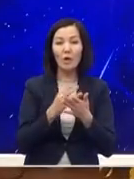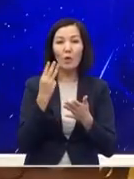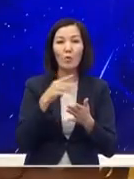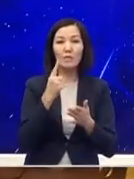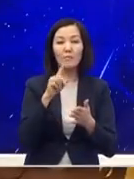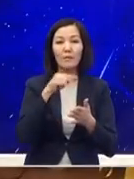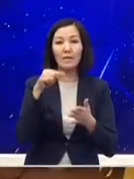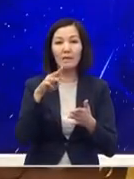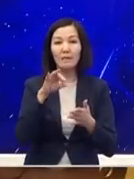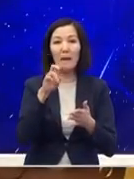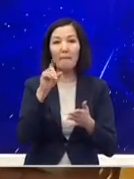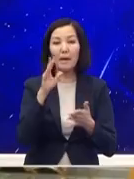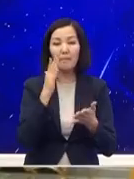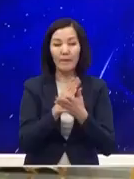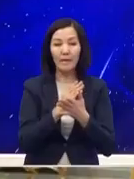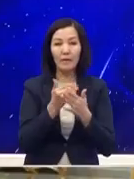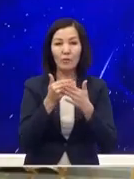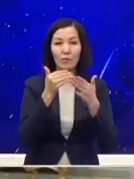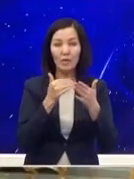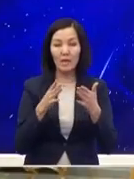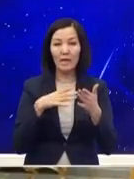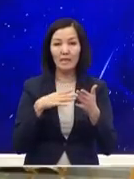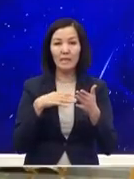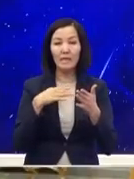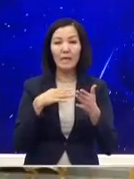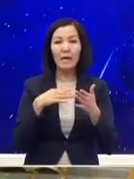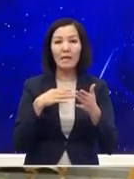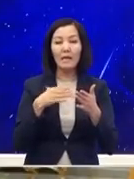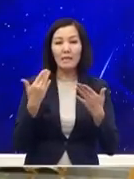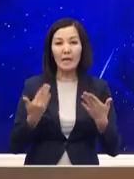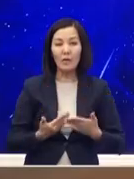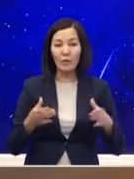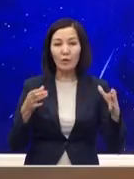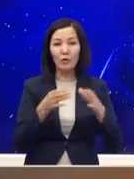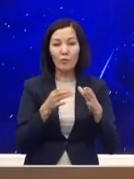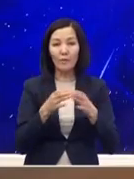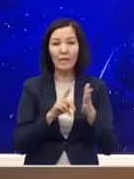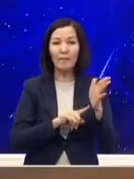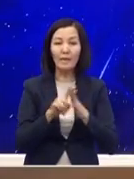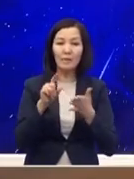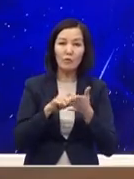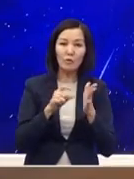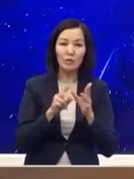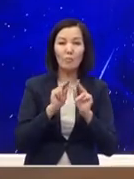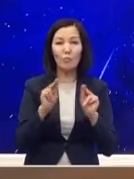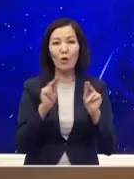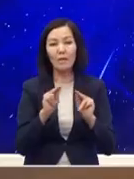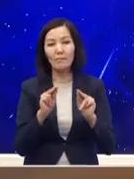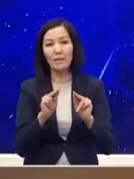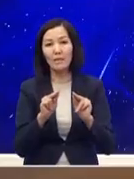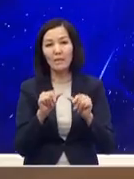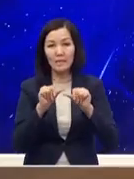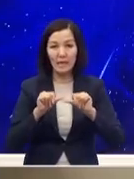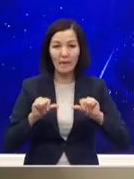бар. Осыған дейін жетілдірілген әліпби жобасы әлеуметтік топтарда, бастауыш мектеп мұғалімдері арасында, тәуелсіз сарапшылар